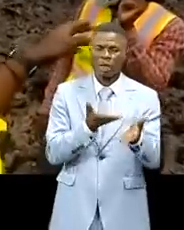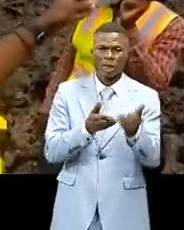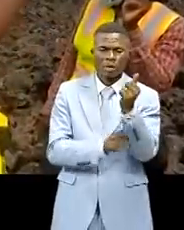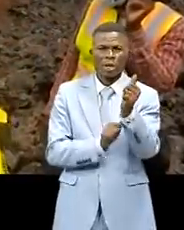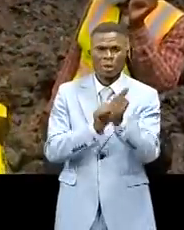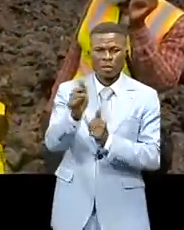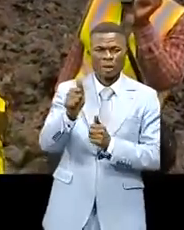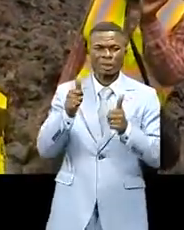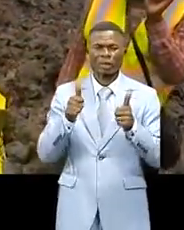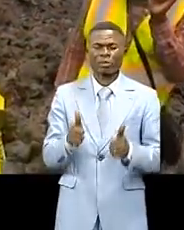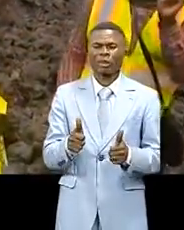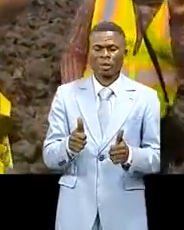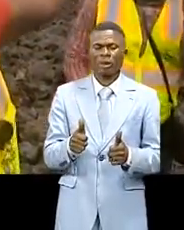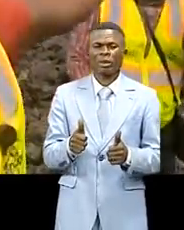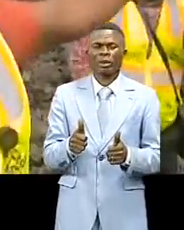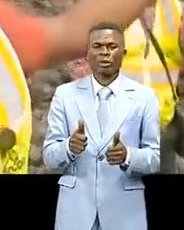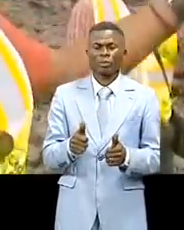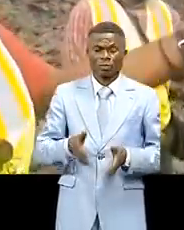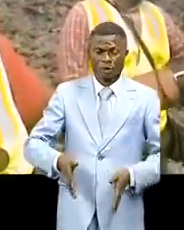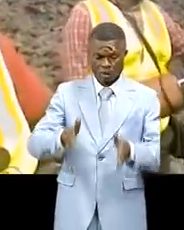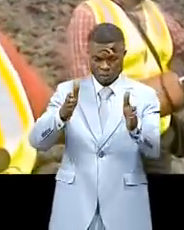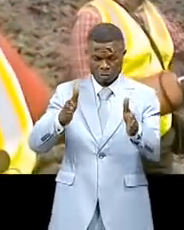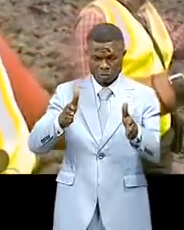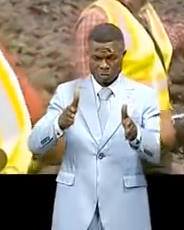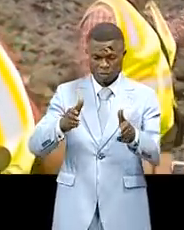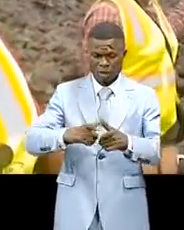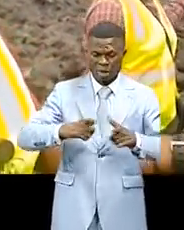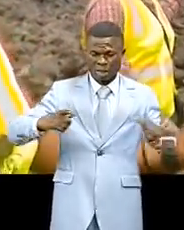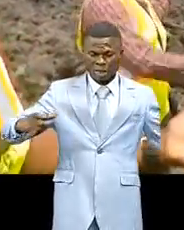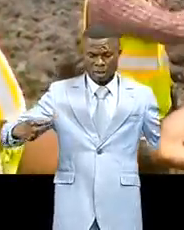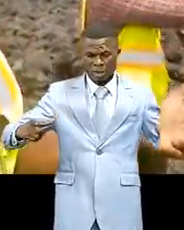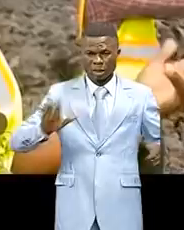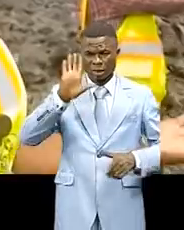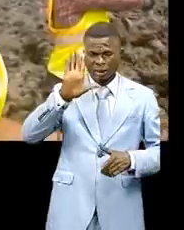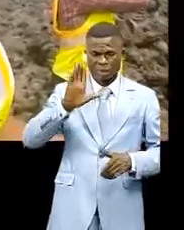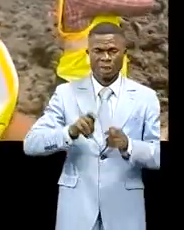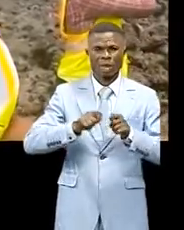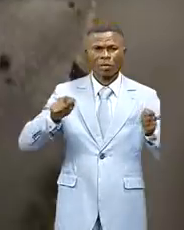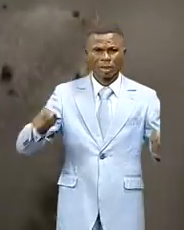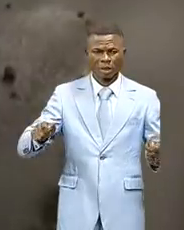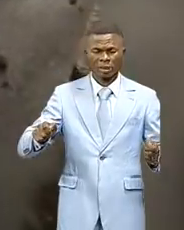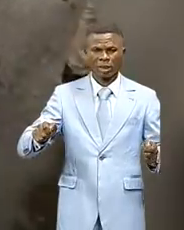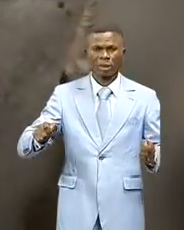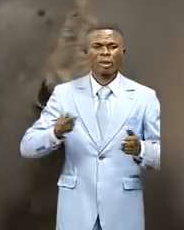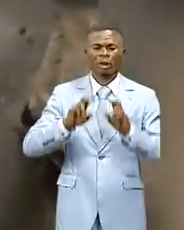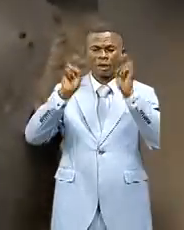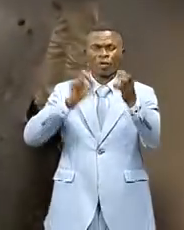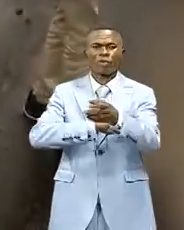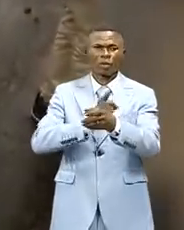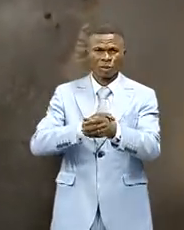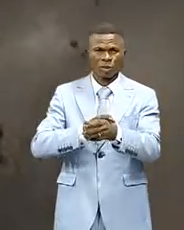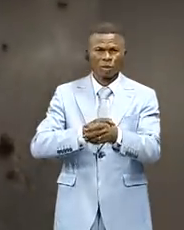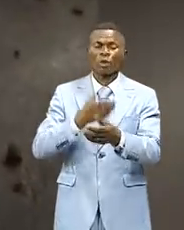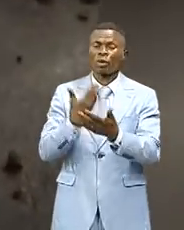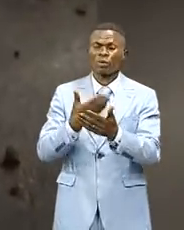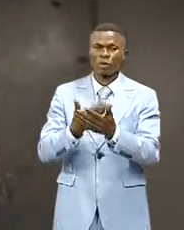circulation la chaussée aura une largeur de 5 m à goma tout est en mode urgence